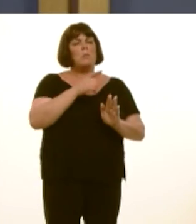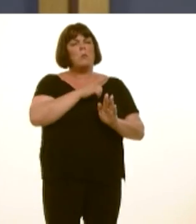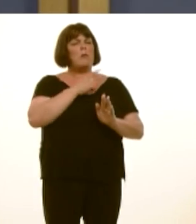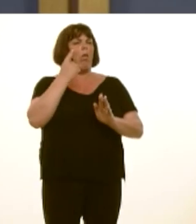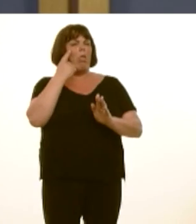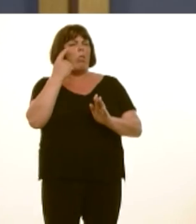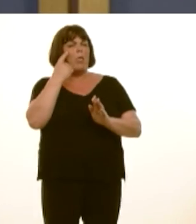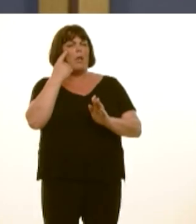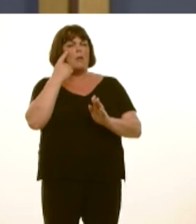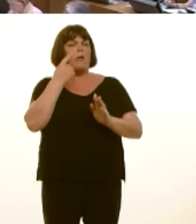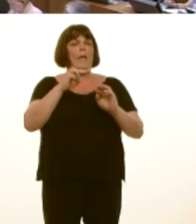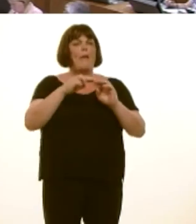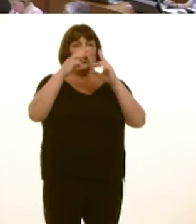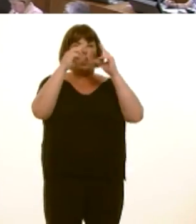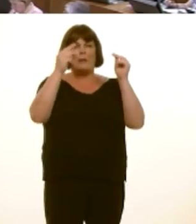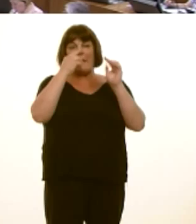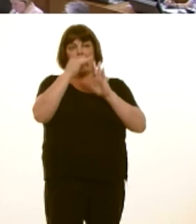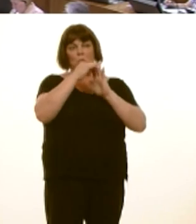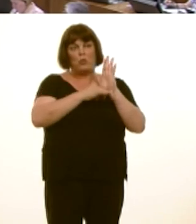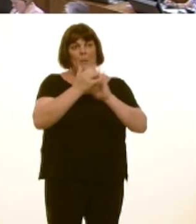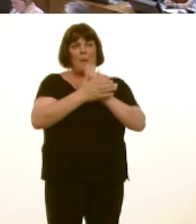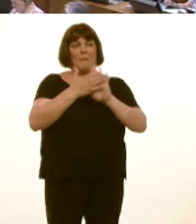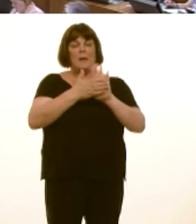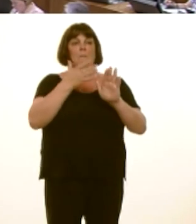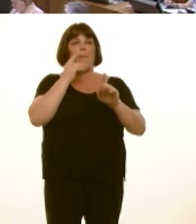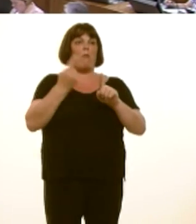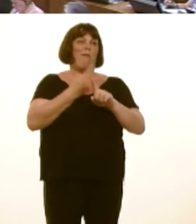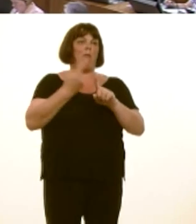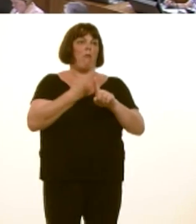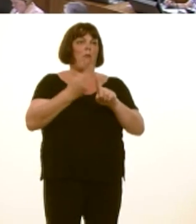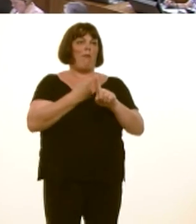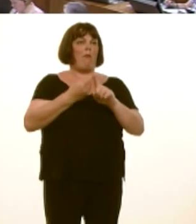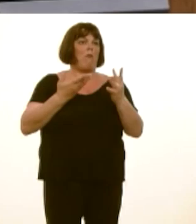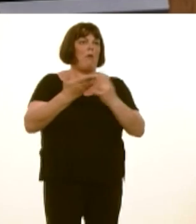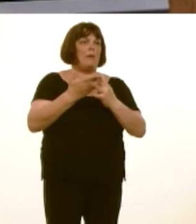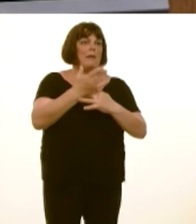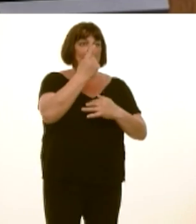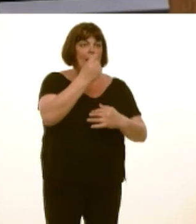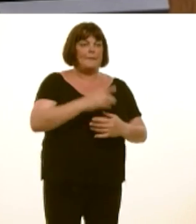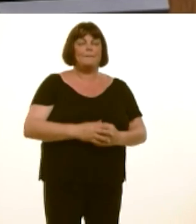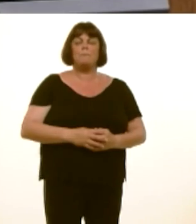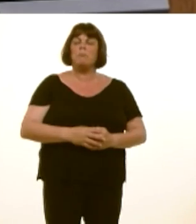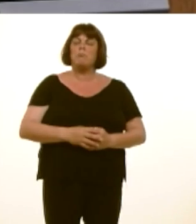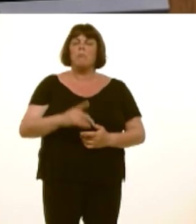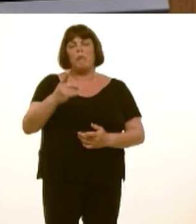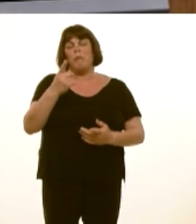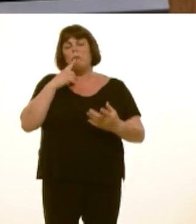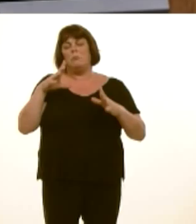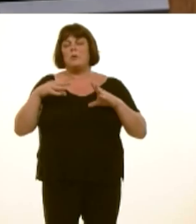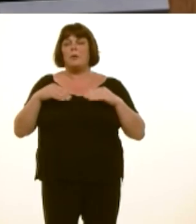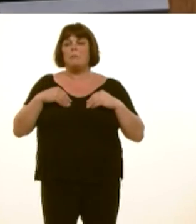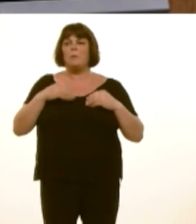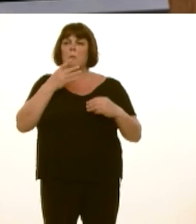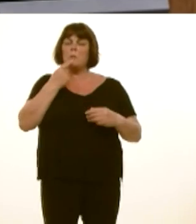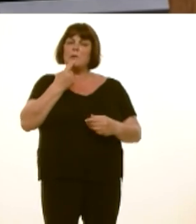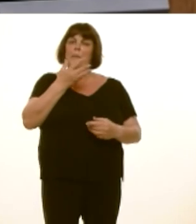oed i sydd yn ymwyddogon teulio. Nawr, yn cyfrin o'n pwynt teg, ni wedi gofyn i fod, wrth gwrs, i ddewis yn ddoeth, choose well yn Saesneg, y